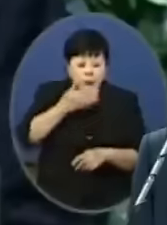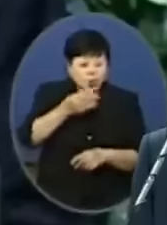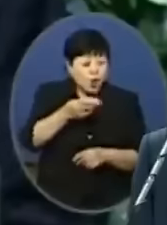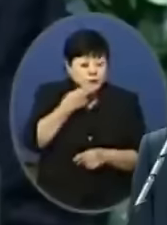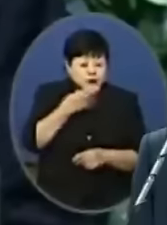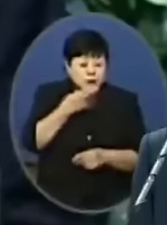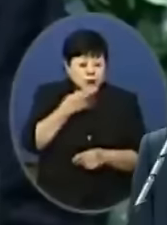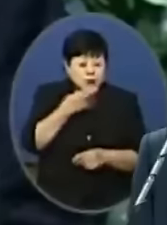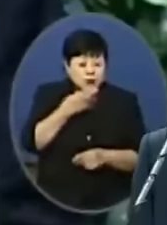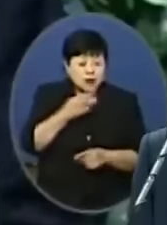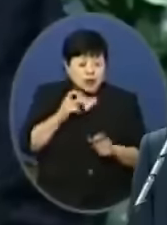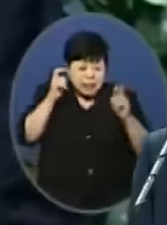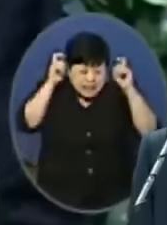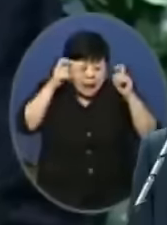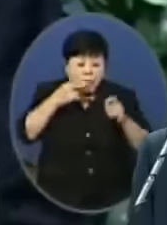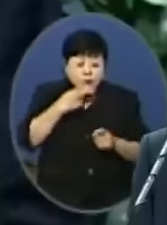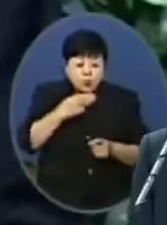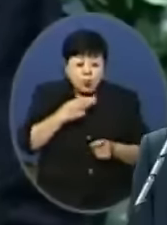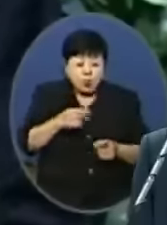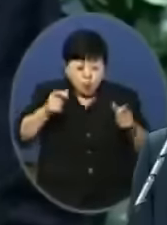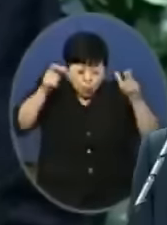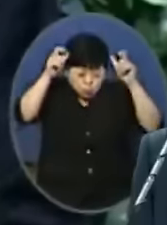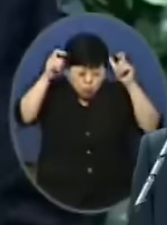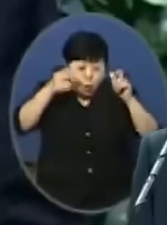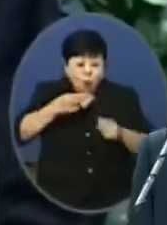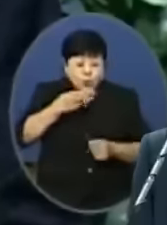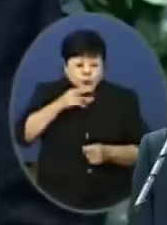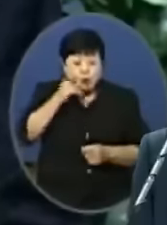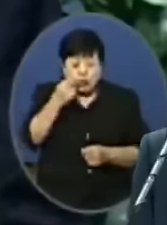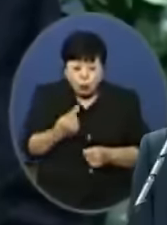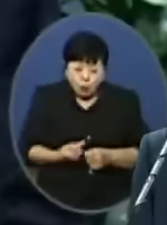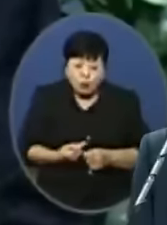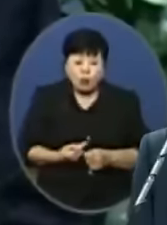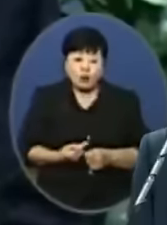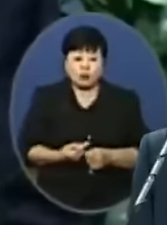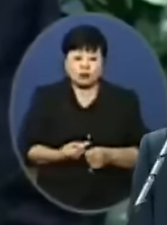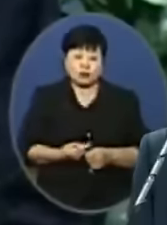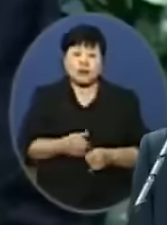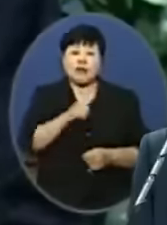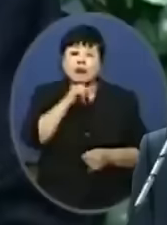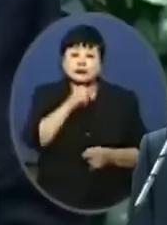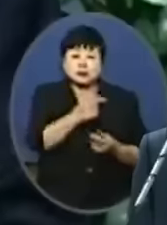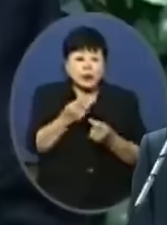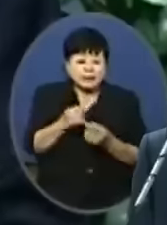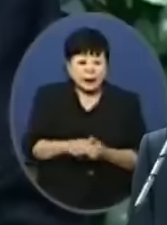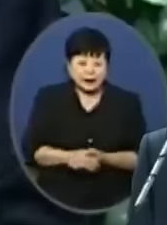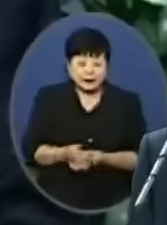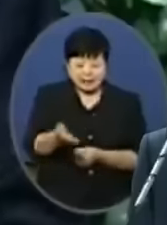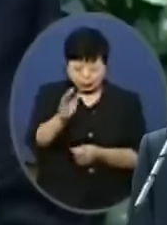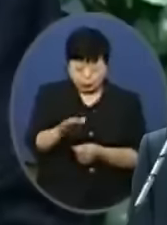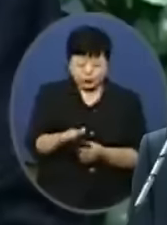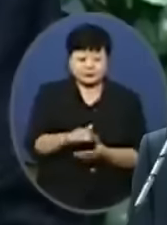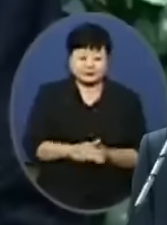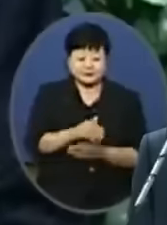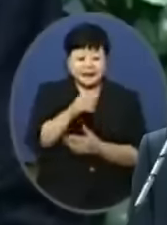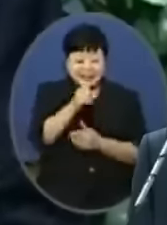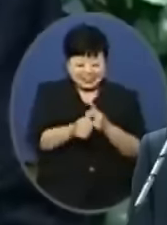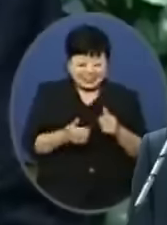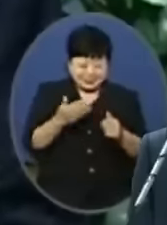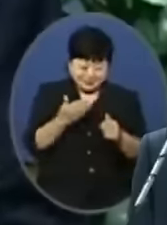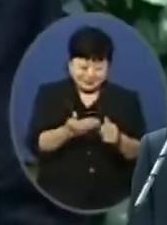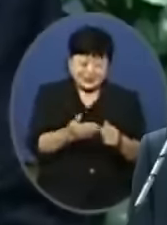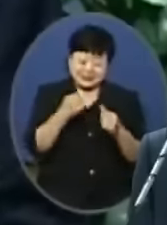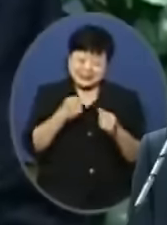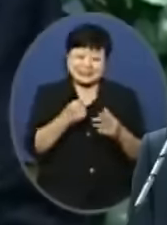것이 없으며 우리의 양이 없고 외양간에 소도 없다. 완전히 거짓입니다. 그래도 하나님이